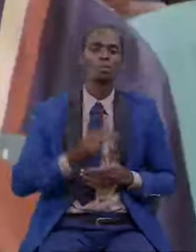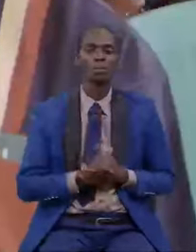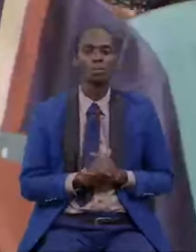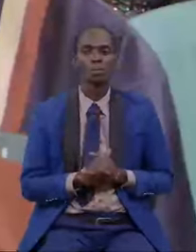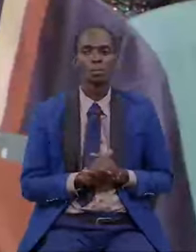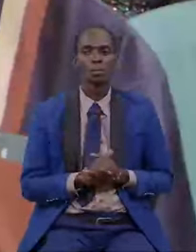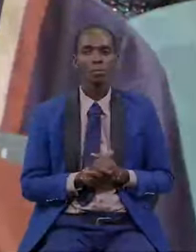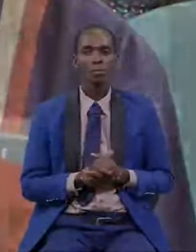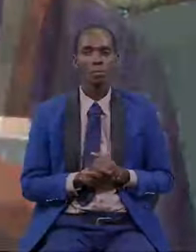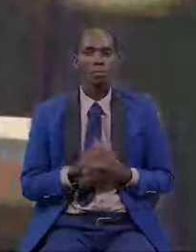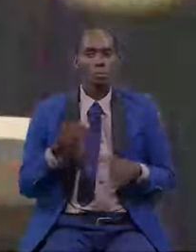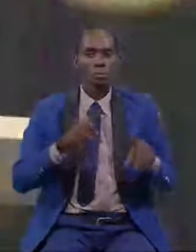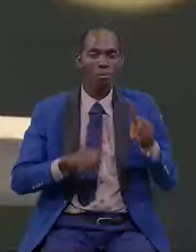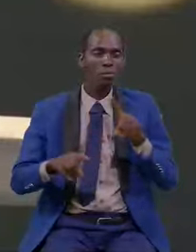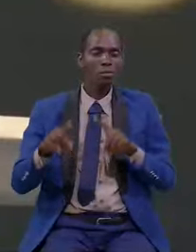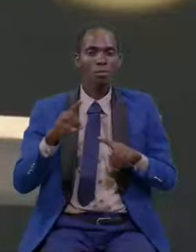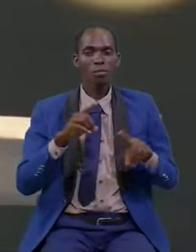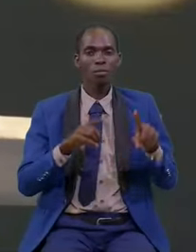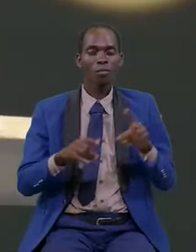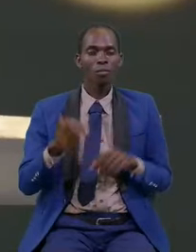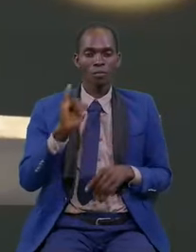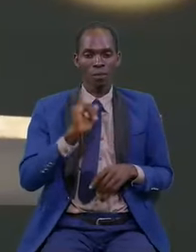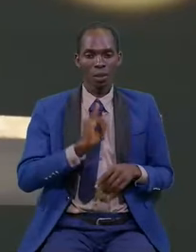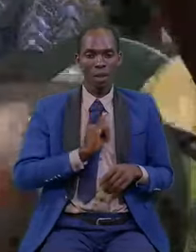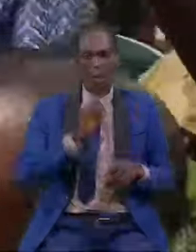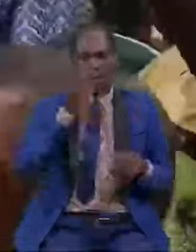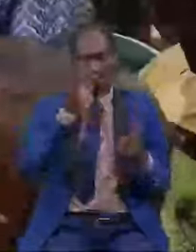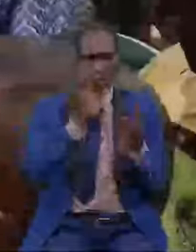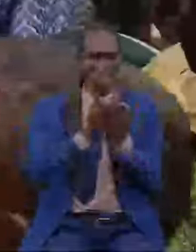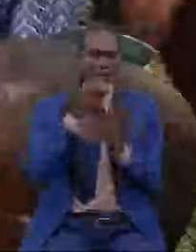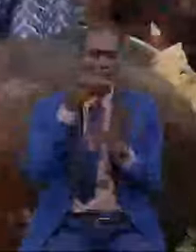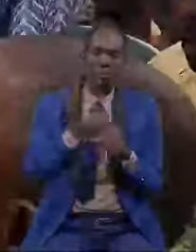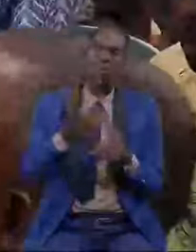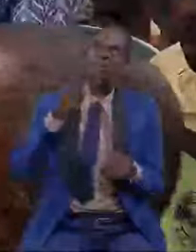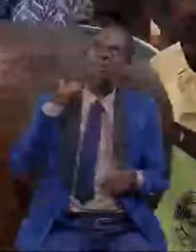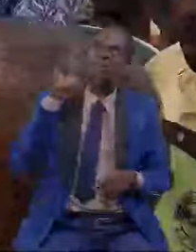Que le ciel vous entende. Je crois en lui.